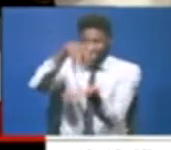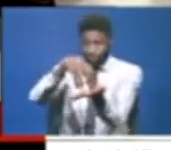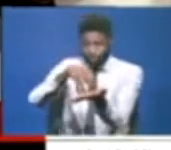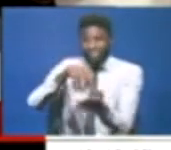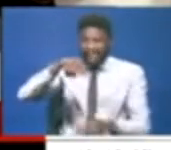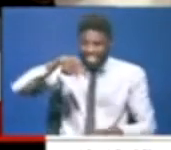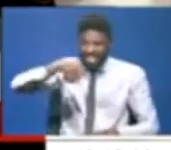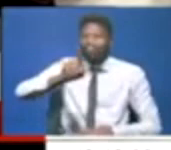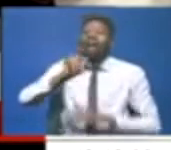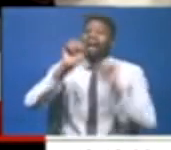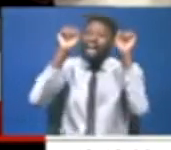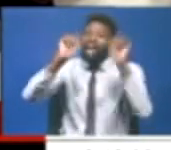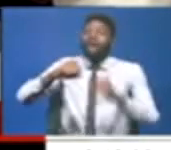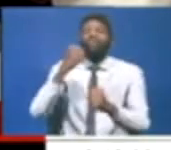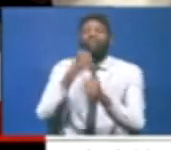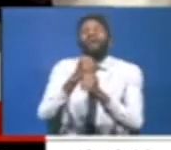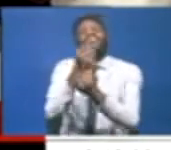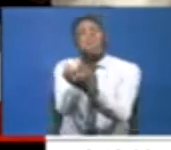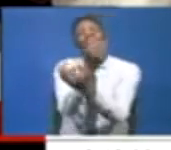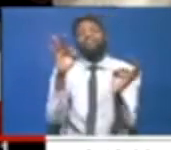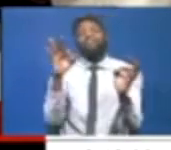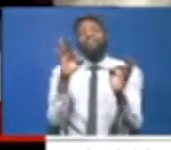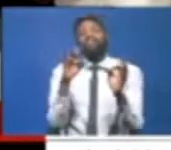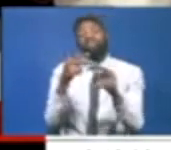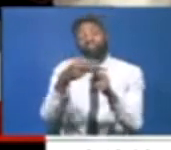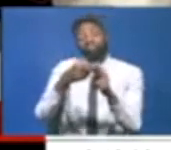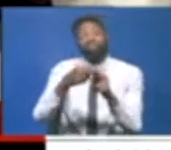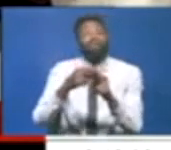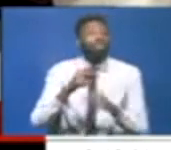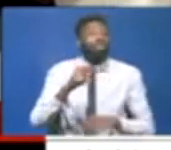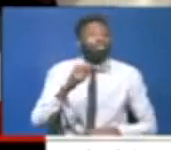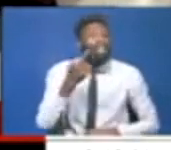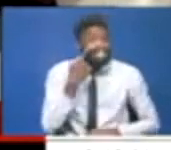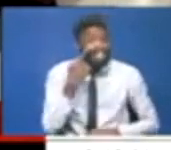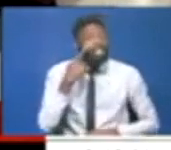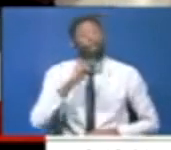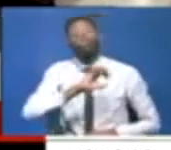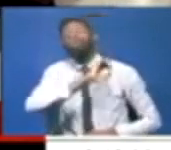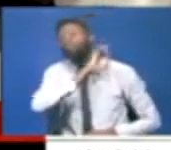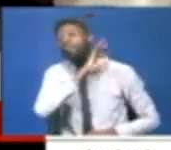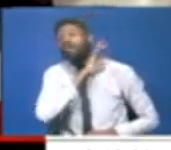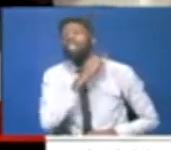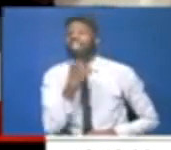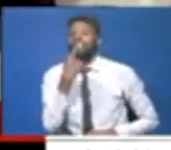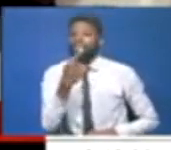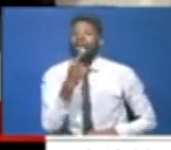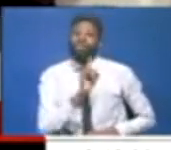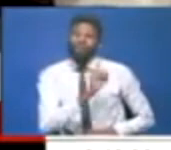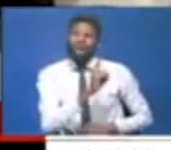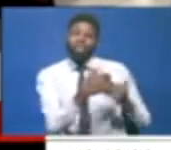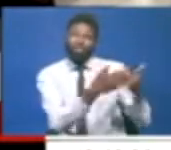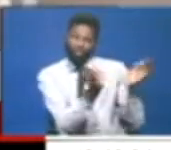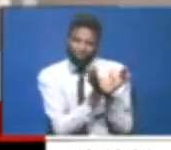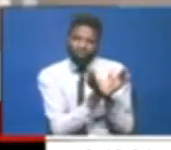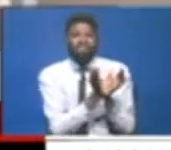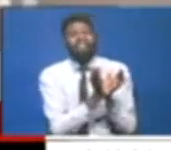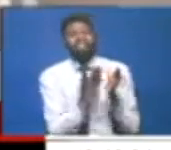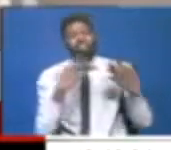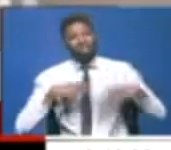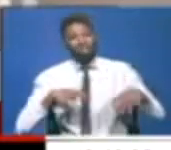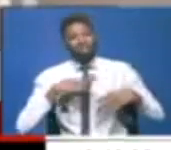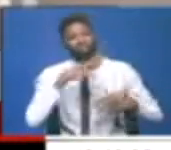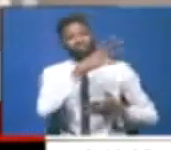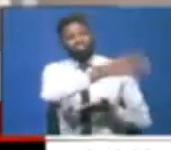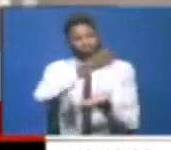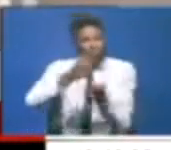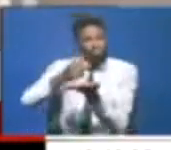huru. Utaona malalamishi hivi karibuni watu wakisema ya kwamba labda watu wa jamii fulani peke yake wametumwa katika sehemu ambazo